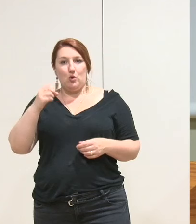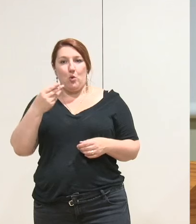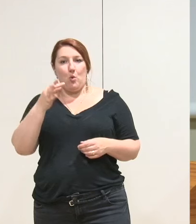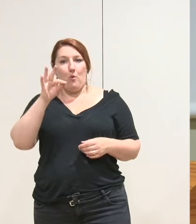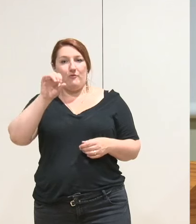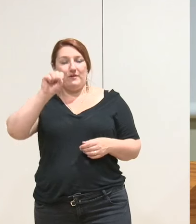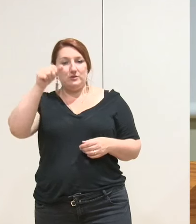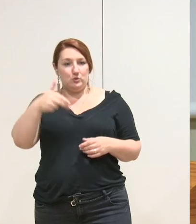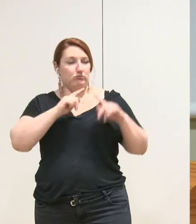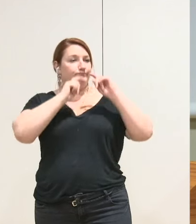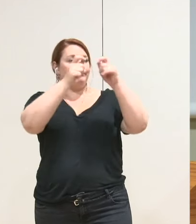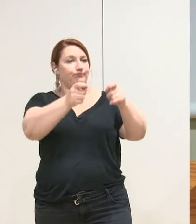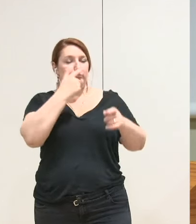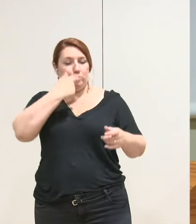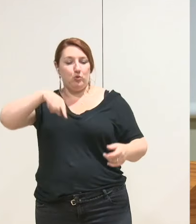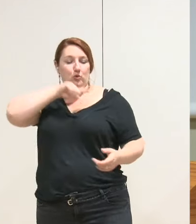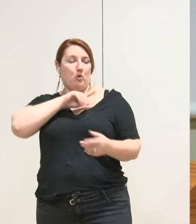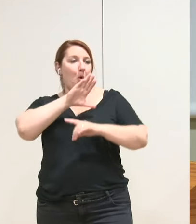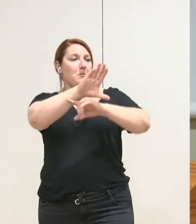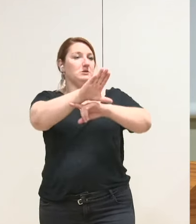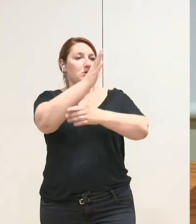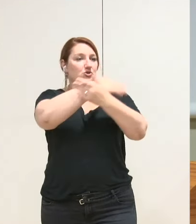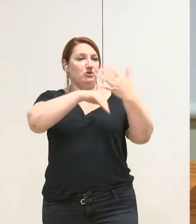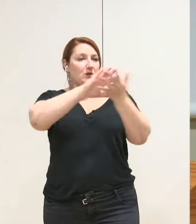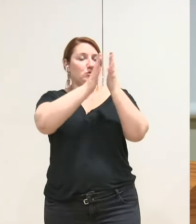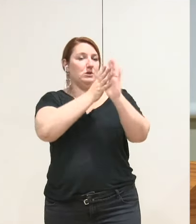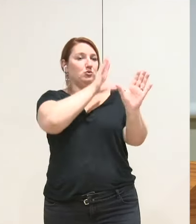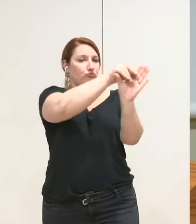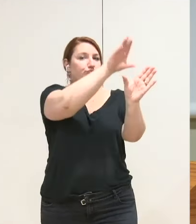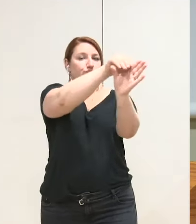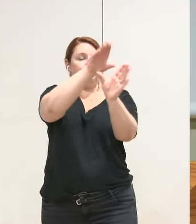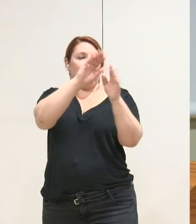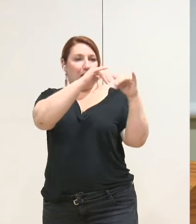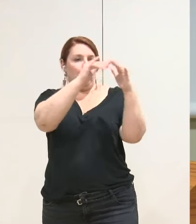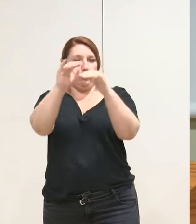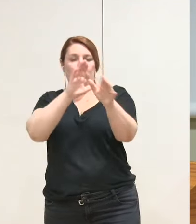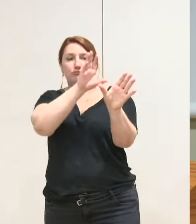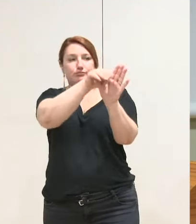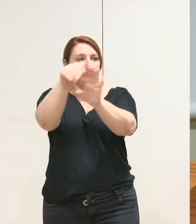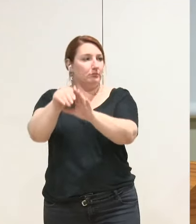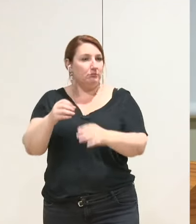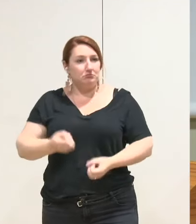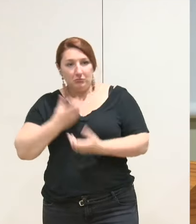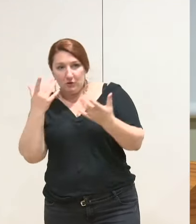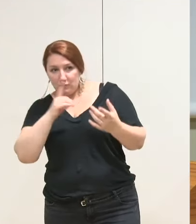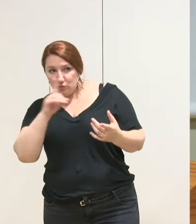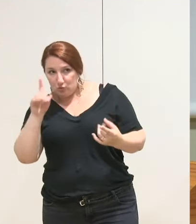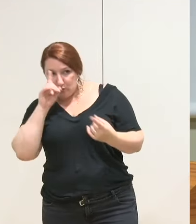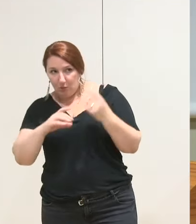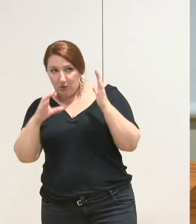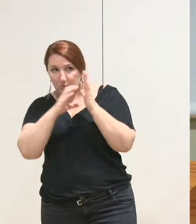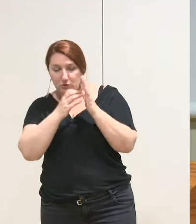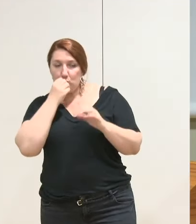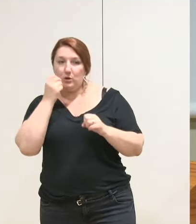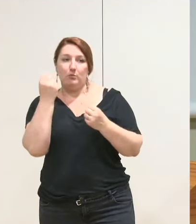est désigné pour nous représenter dans les différentes instances de l'association pas d'intervention non plus sur la délibération donc